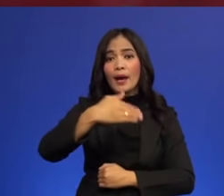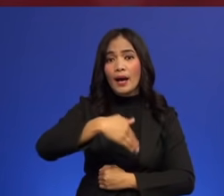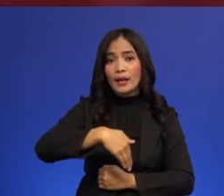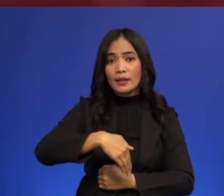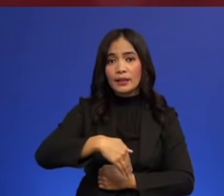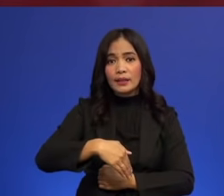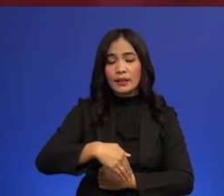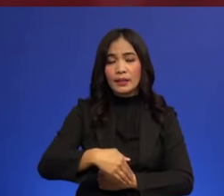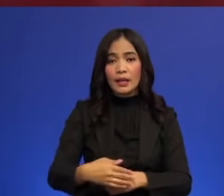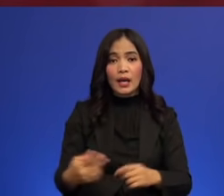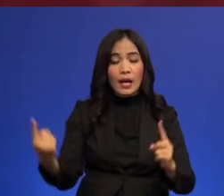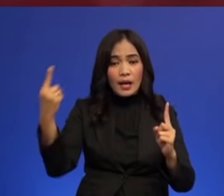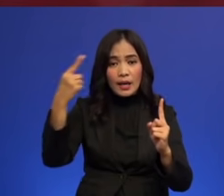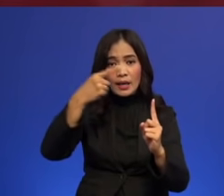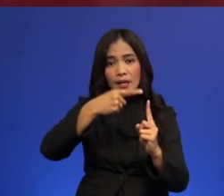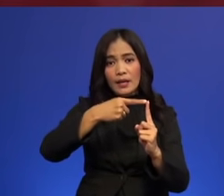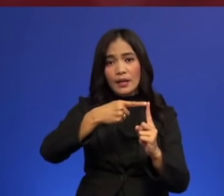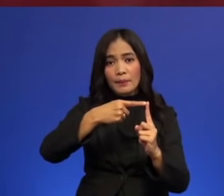kembali